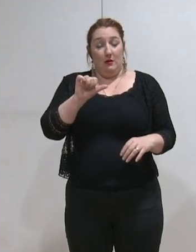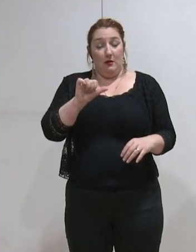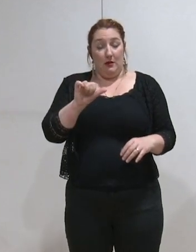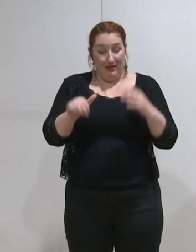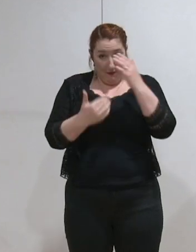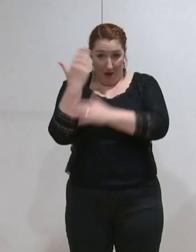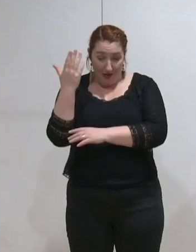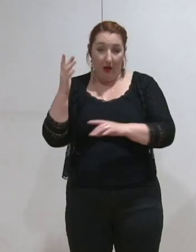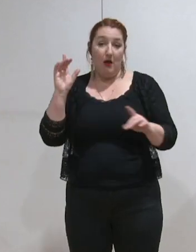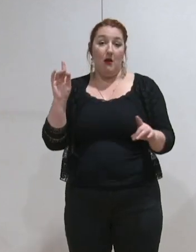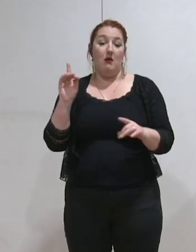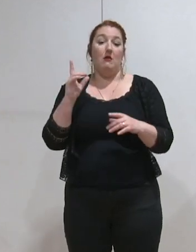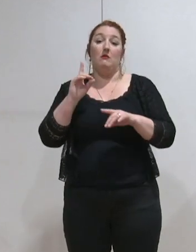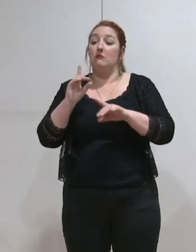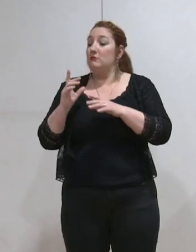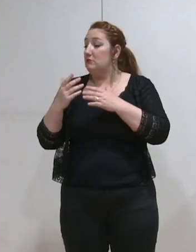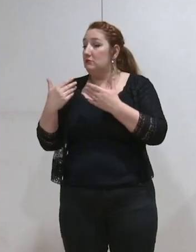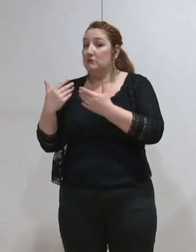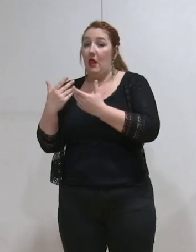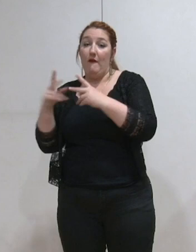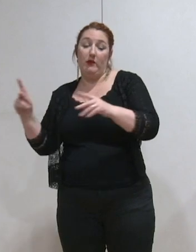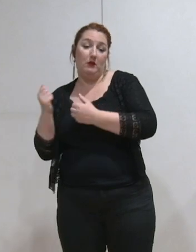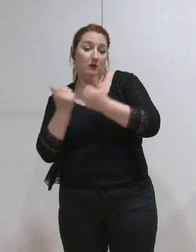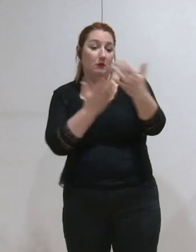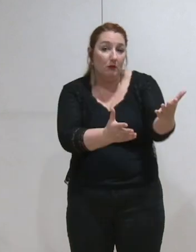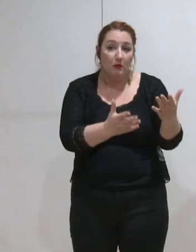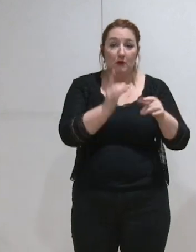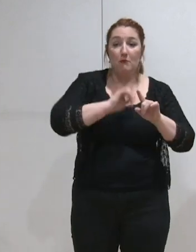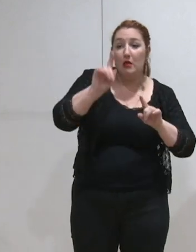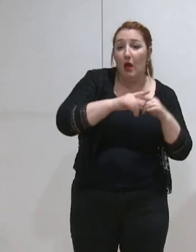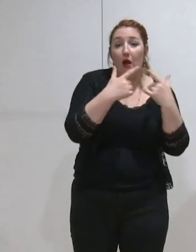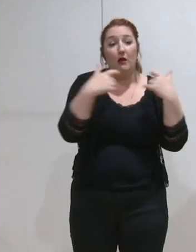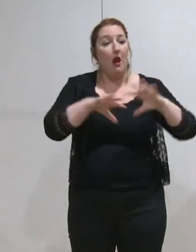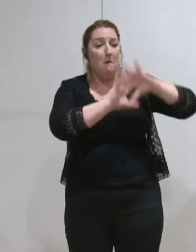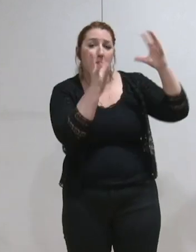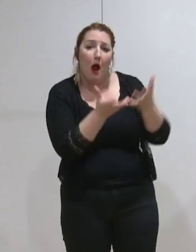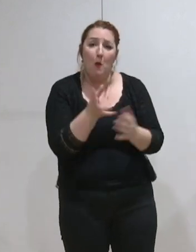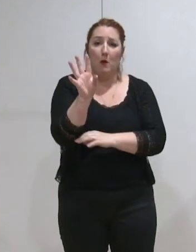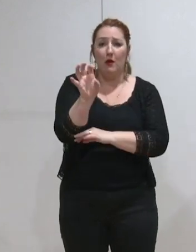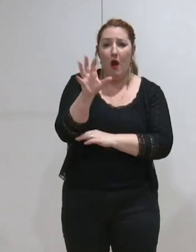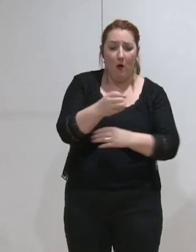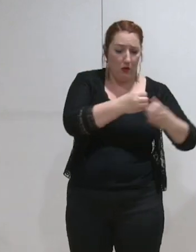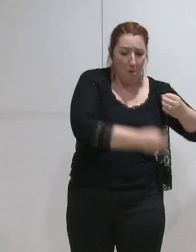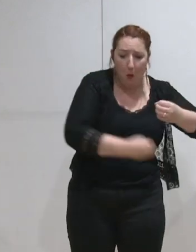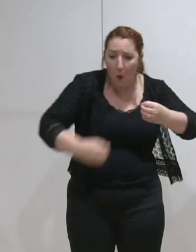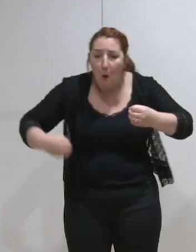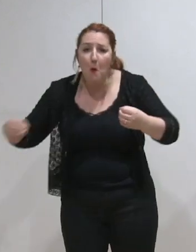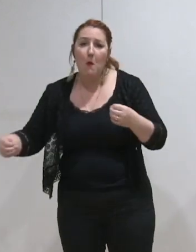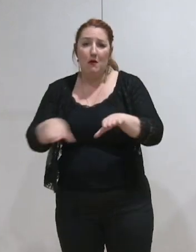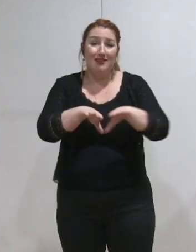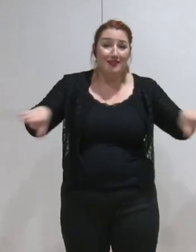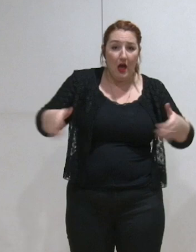stage puisse perdurer 40 ballons des des des plots des tables et des chaises évidemment